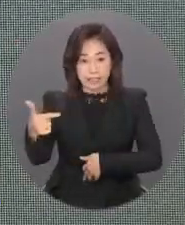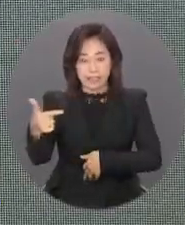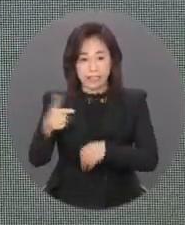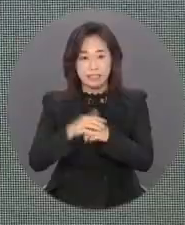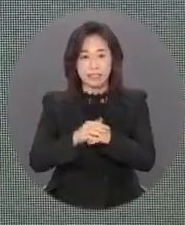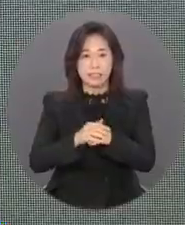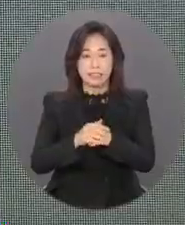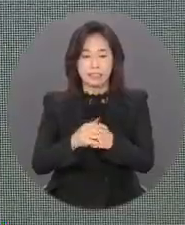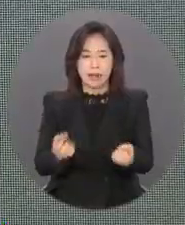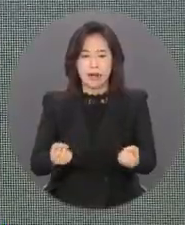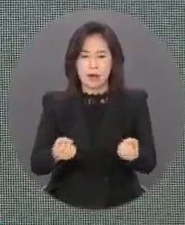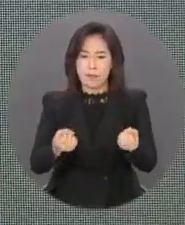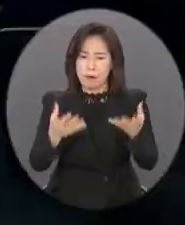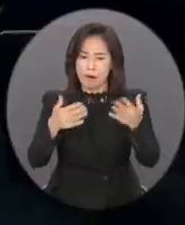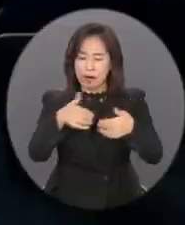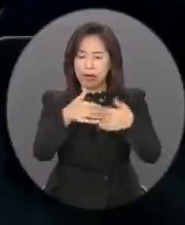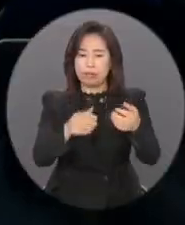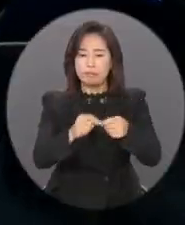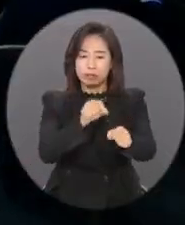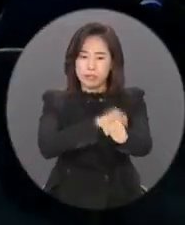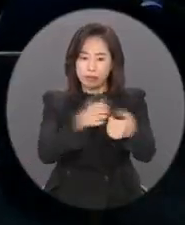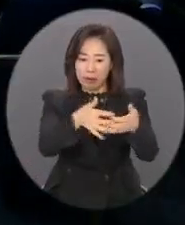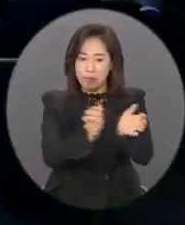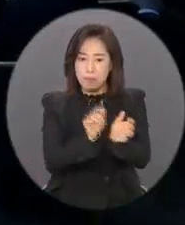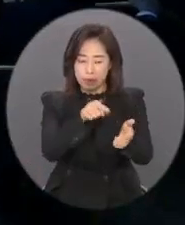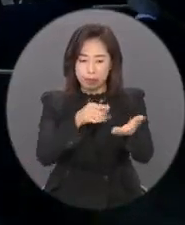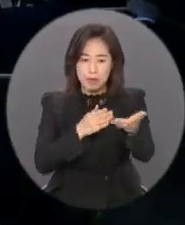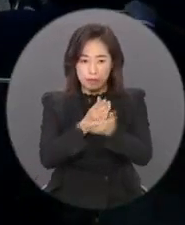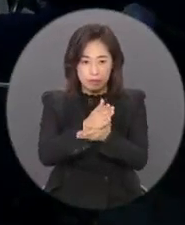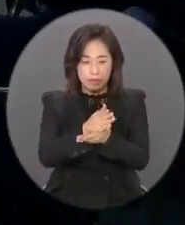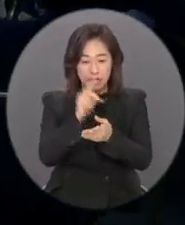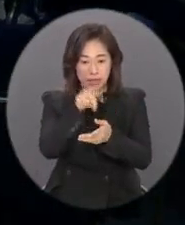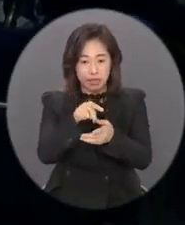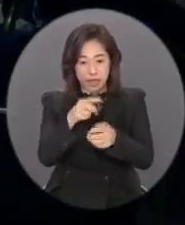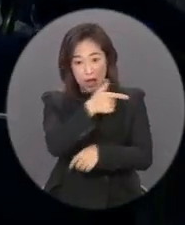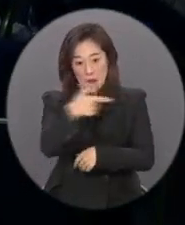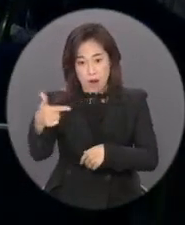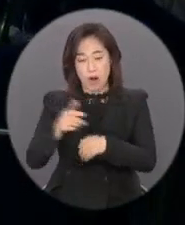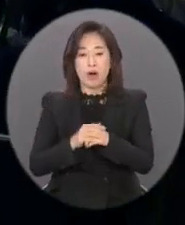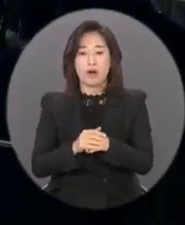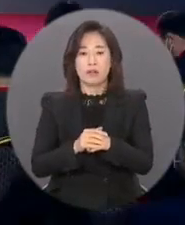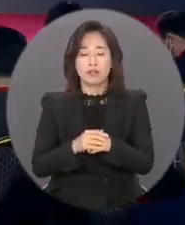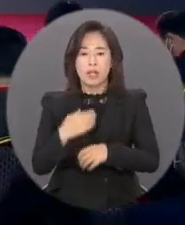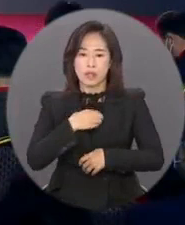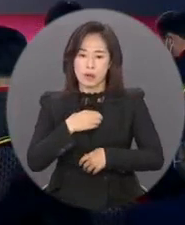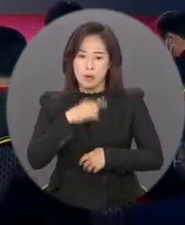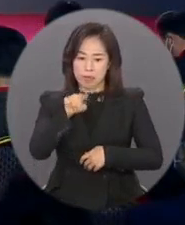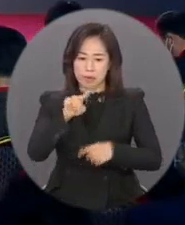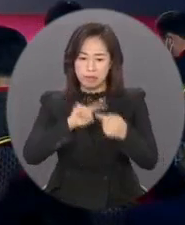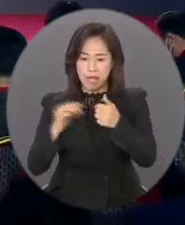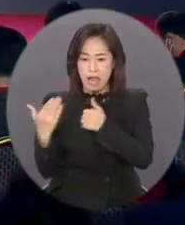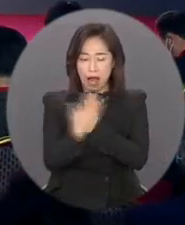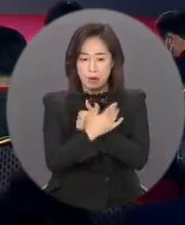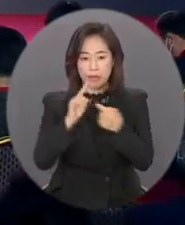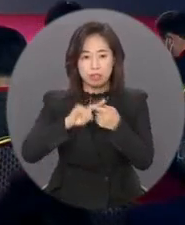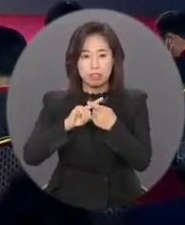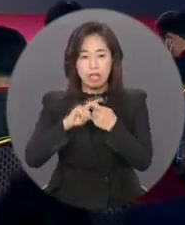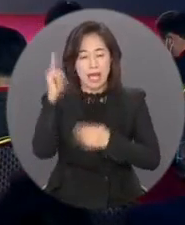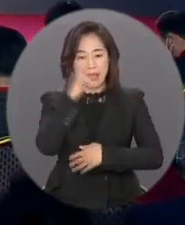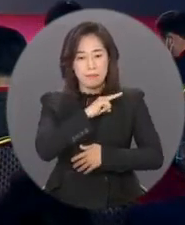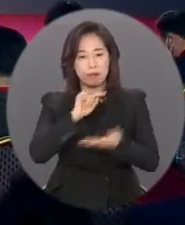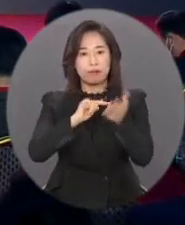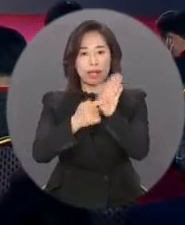이른바 컨벤션 효과를 기대할 수 있습니다. 다만 고발사주 의혹과 관련된 리스크를 안고 있는 점은 단점으로